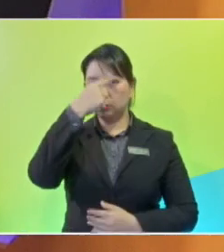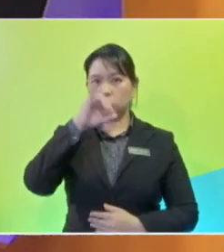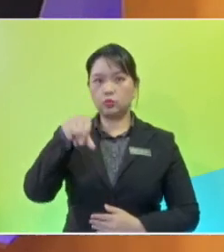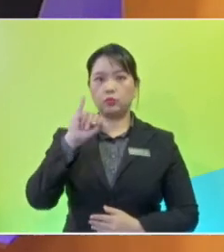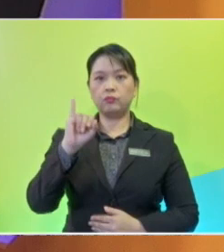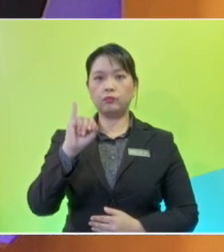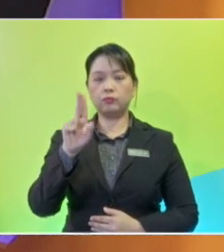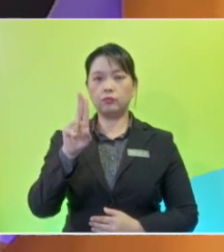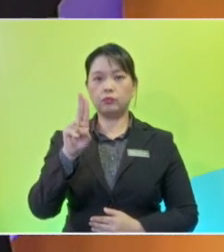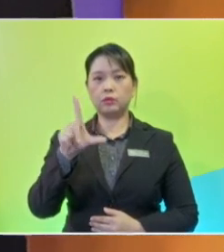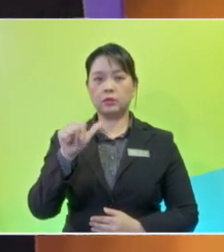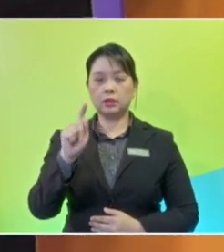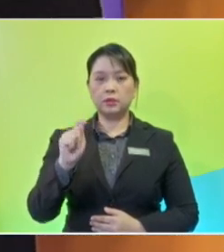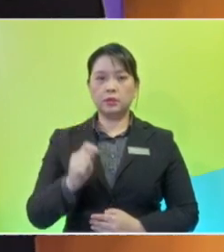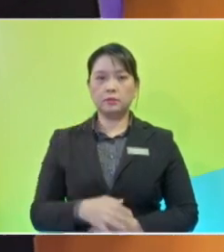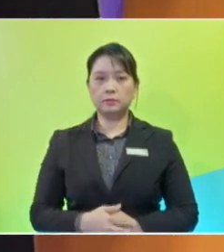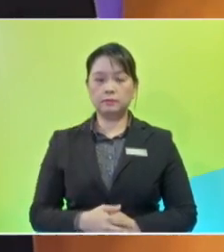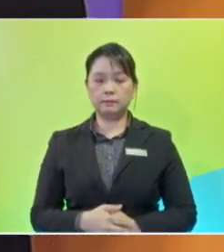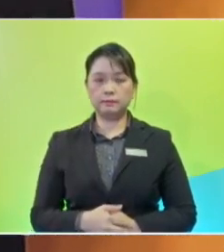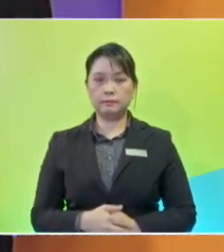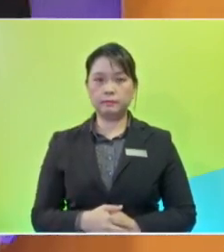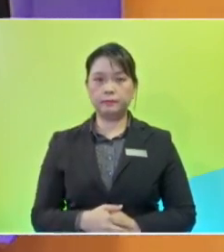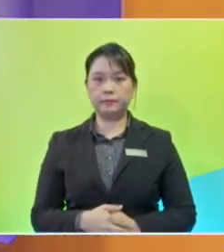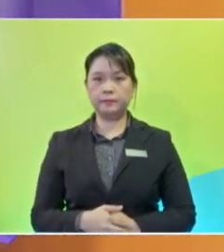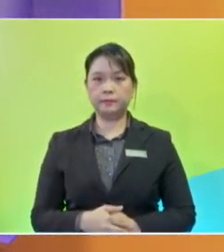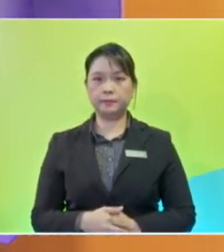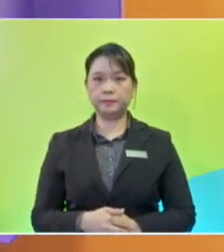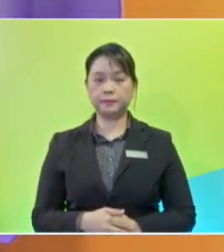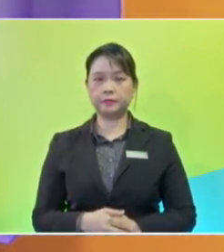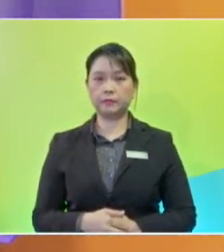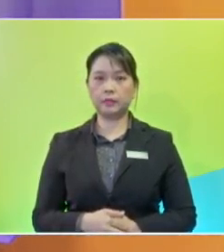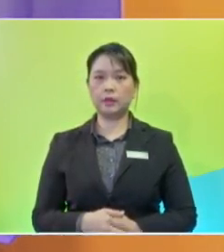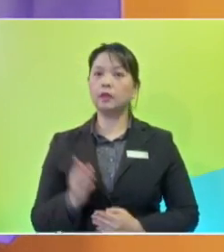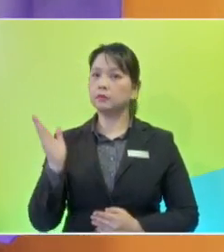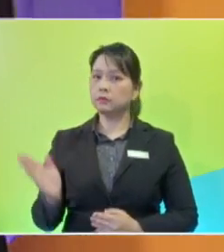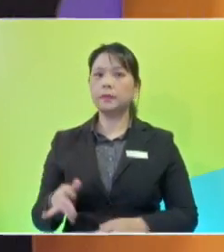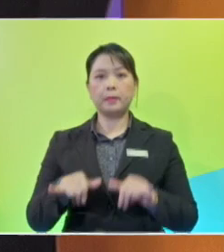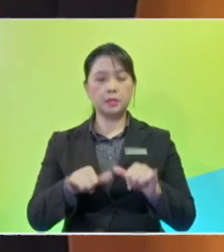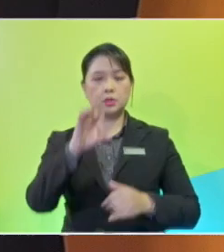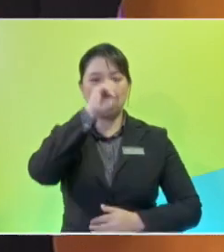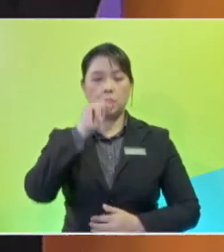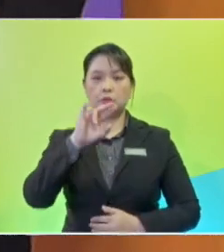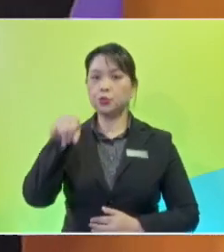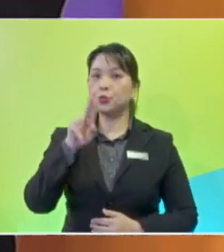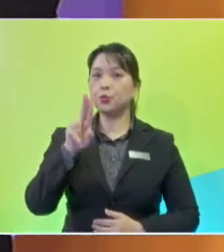Oke kita tengok lagi contoh kode tik Oke ini masih lagi salat Jumat selanjutnya